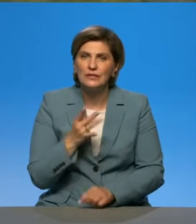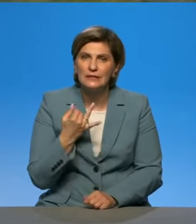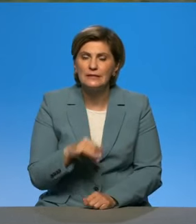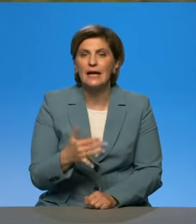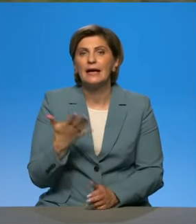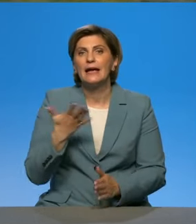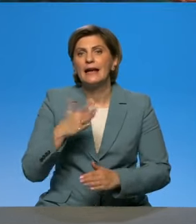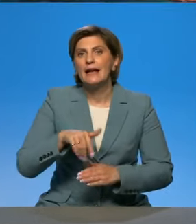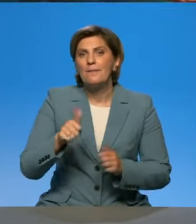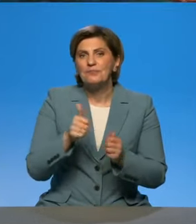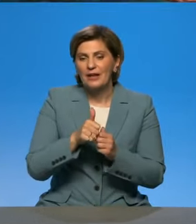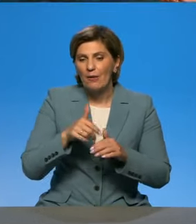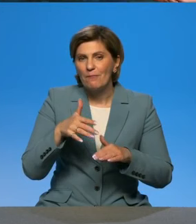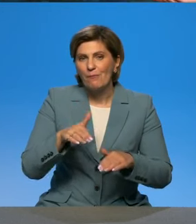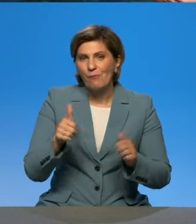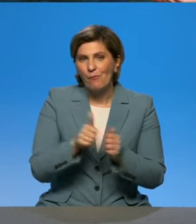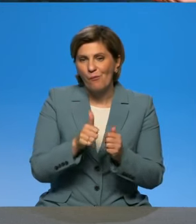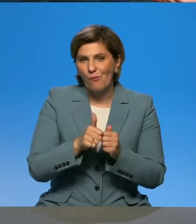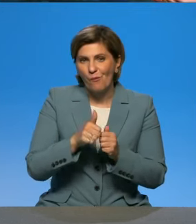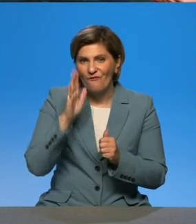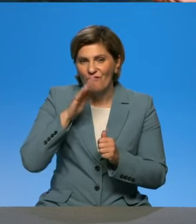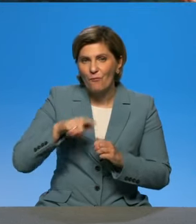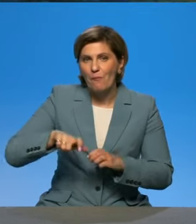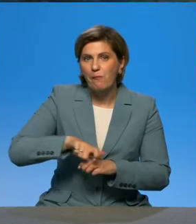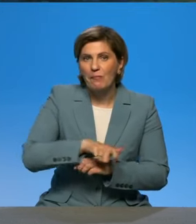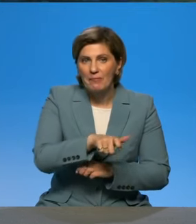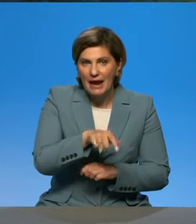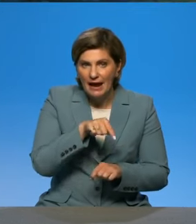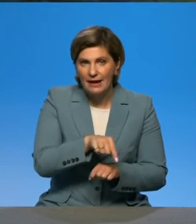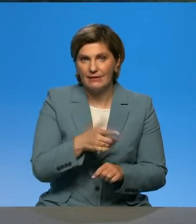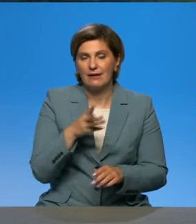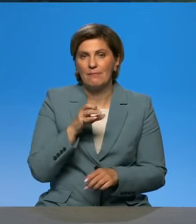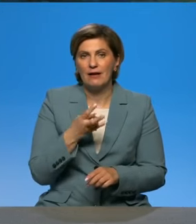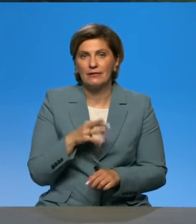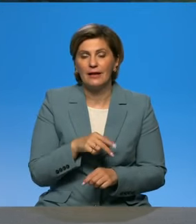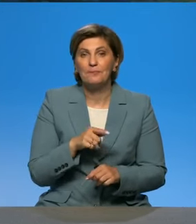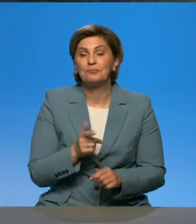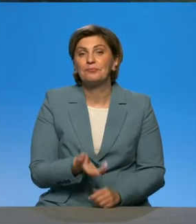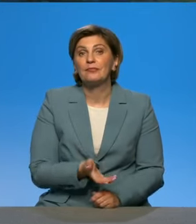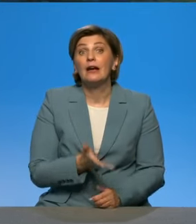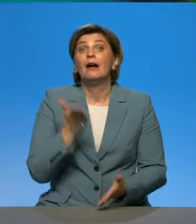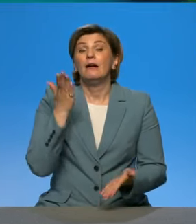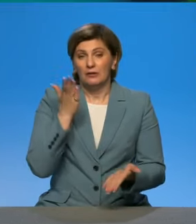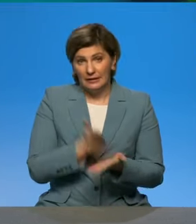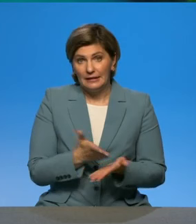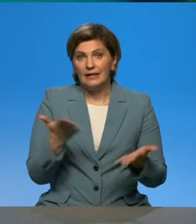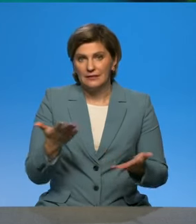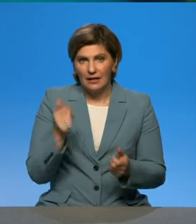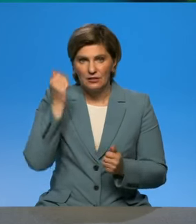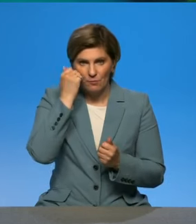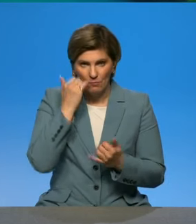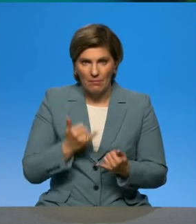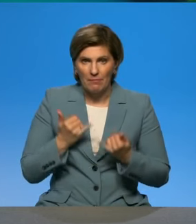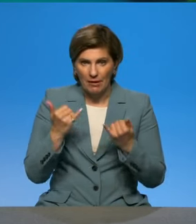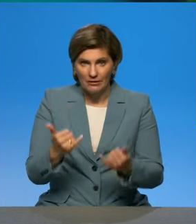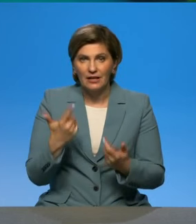Маклая, но, как я понимаю, эта территория тоже в свое время была переименована. Берег, значит, есть, конечно, мемориал на том месте, где